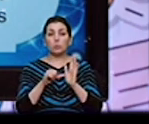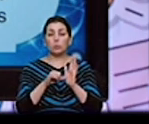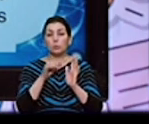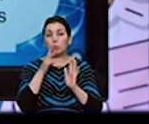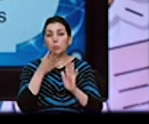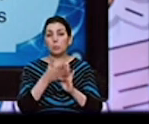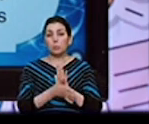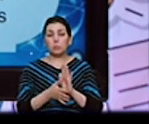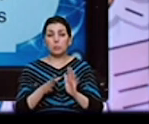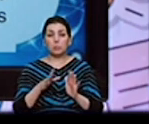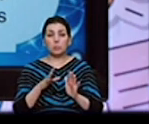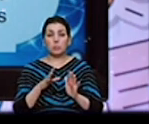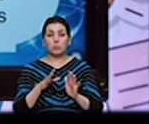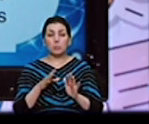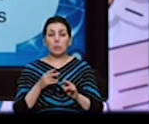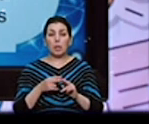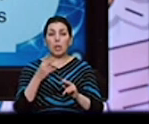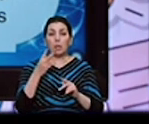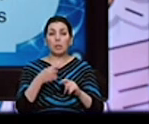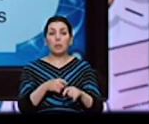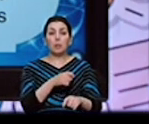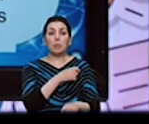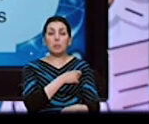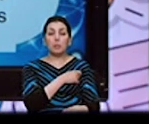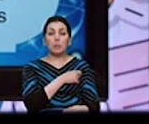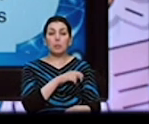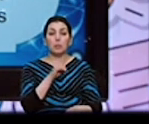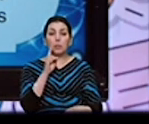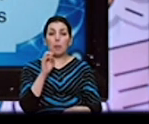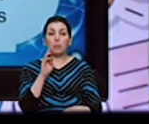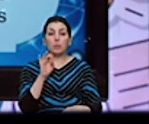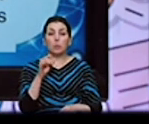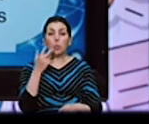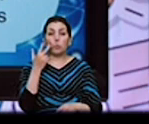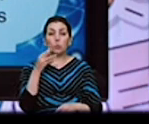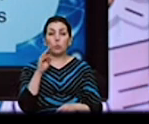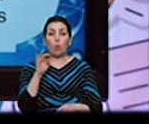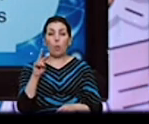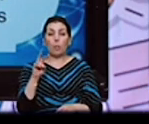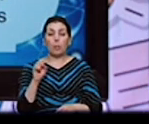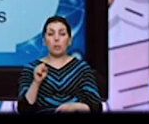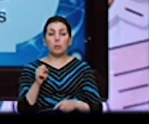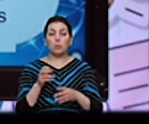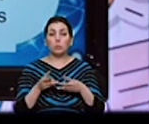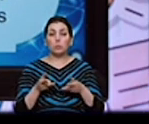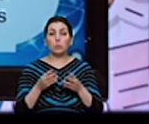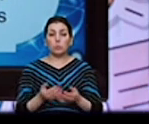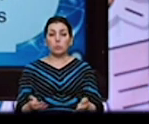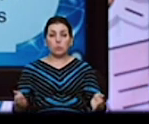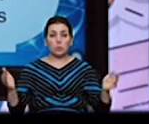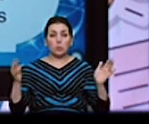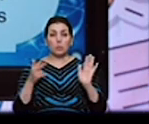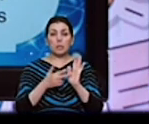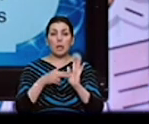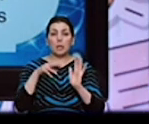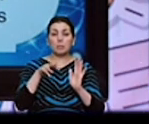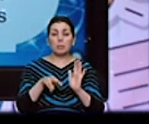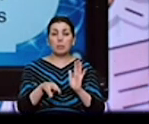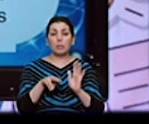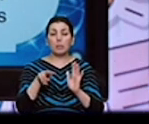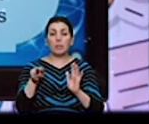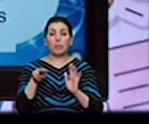vaqt sarflagan. 2 metr kapkir, 3 tonnalik uchoq, 8 ming